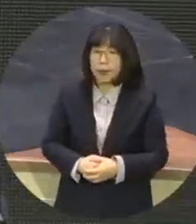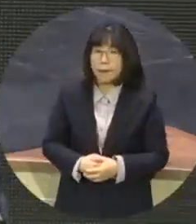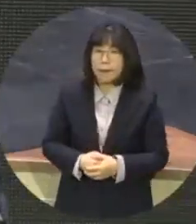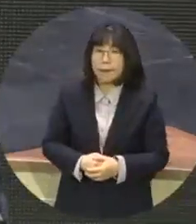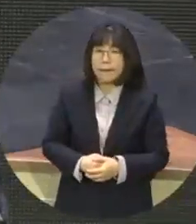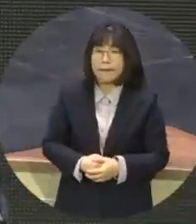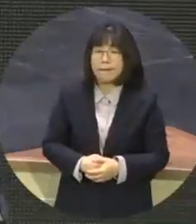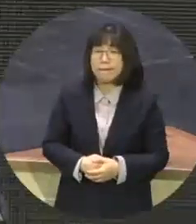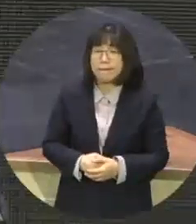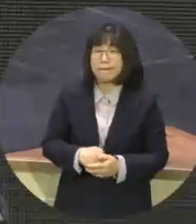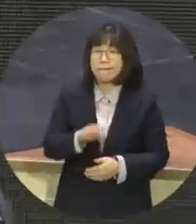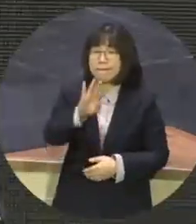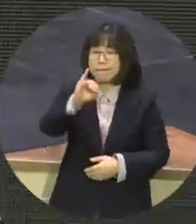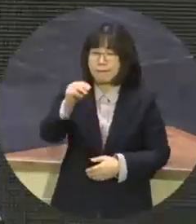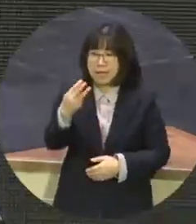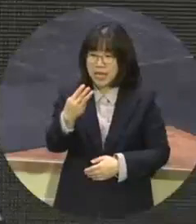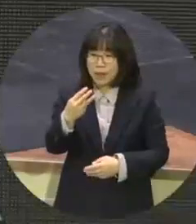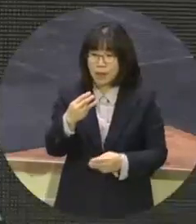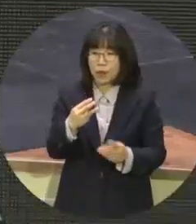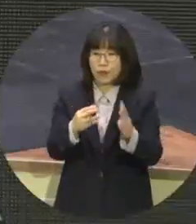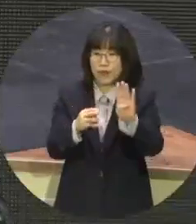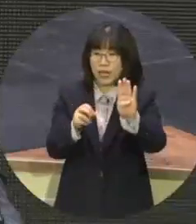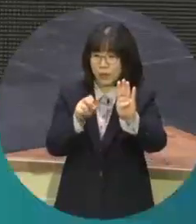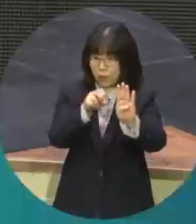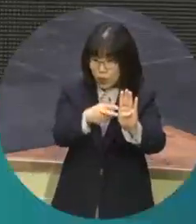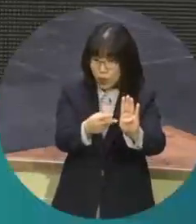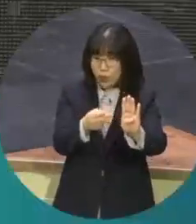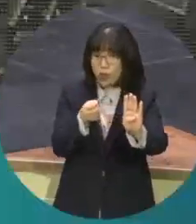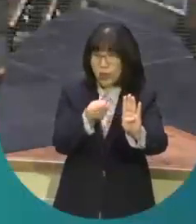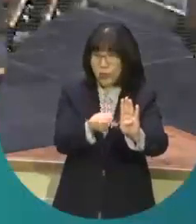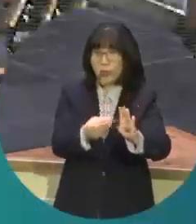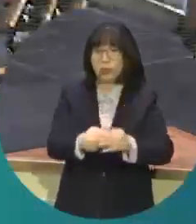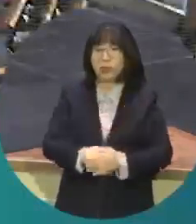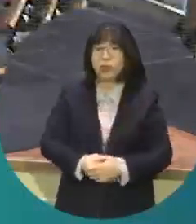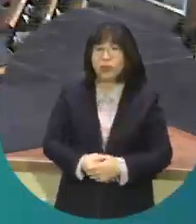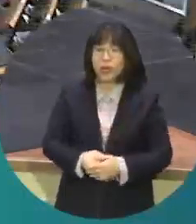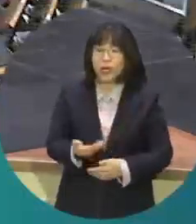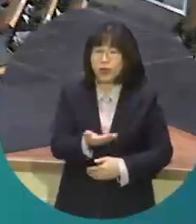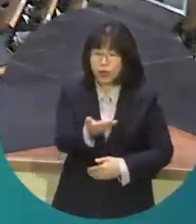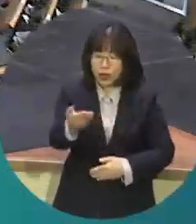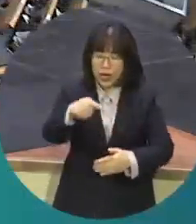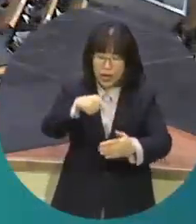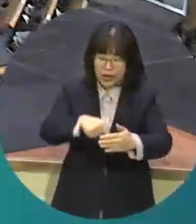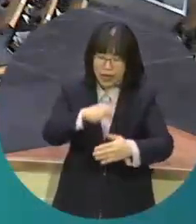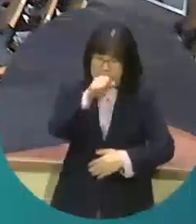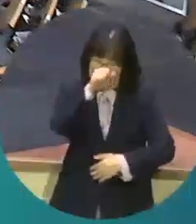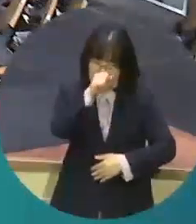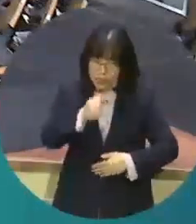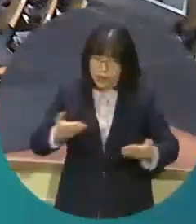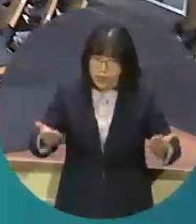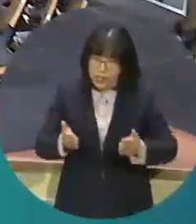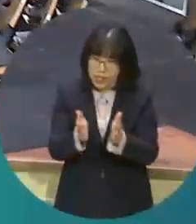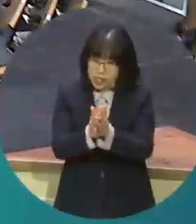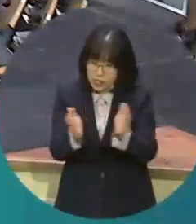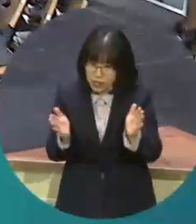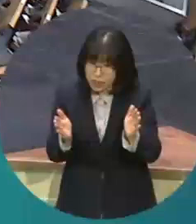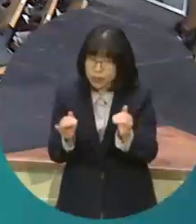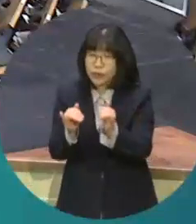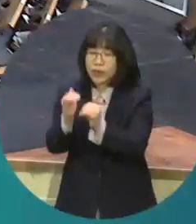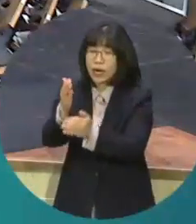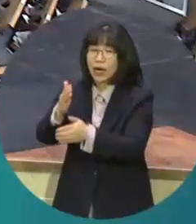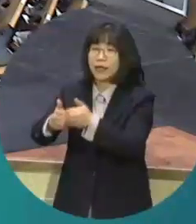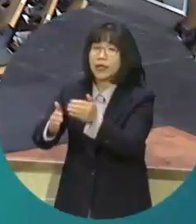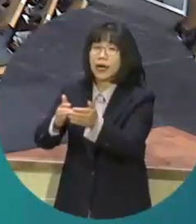신본주의 세틀, 빌립보 1장 6절로 사도 바울 이렇게 고백합니다. 너희 안에서 착한 일을 시작하신 이가 그리스도 예수의